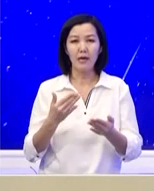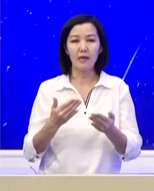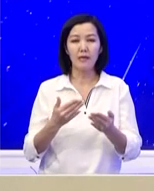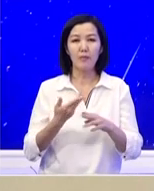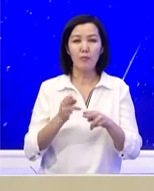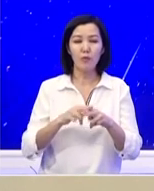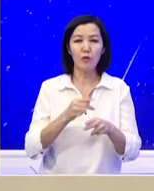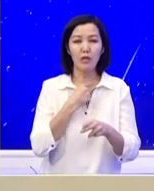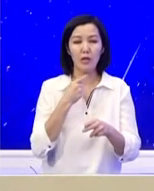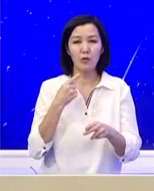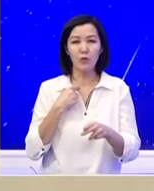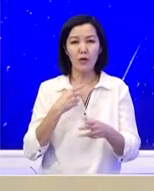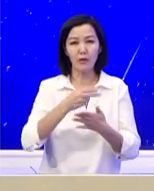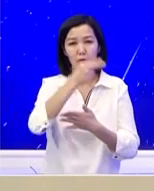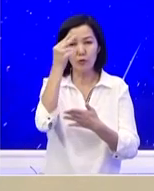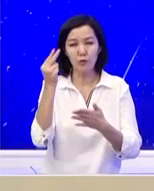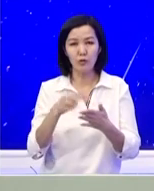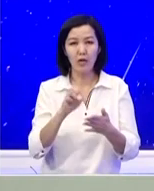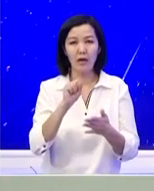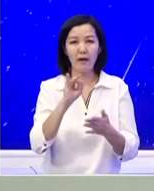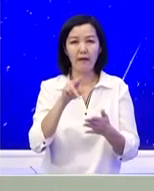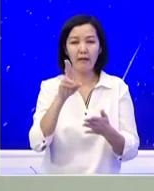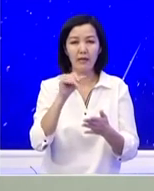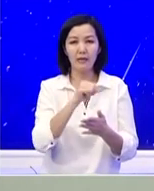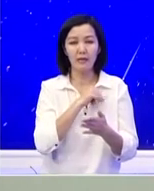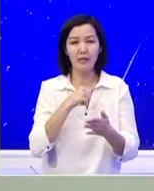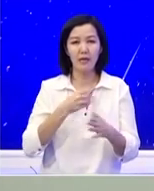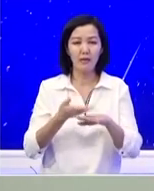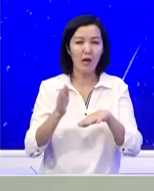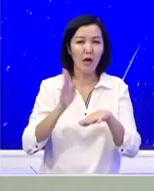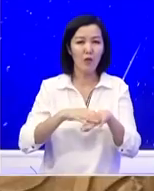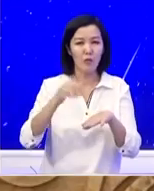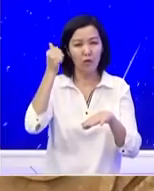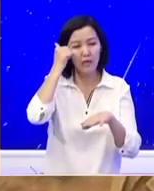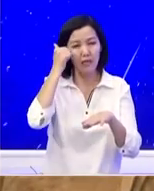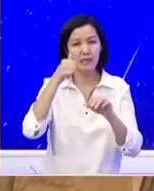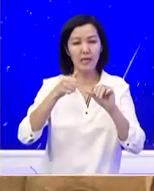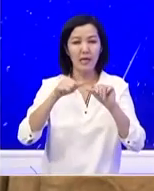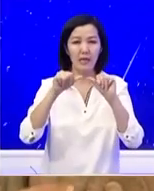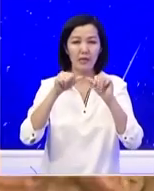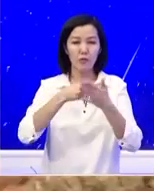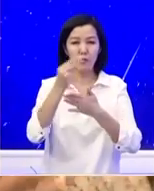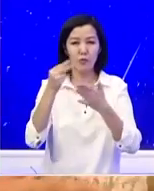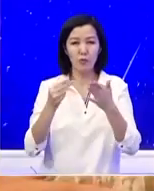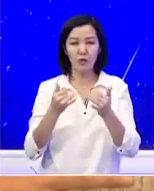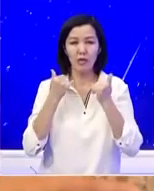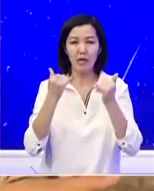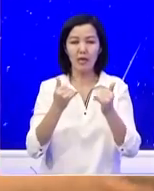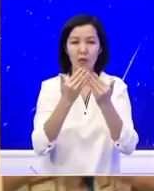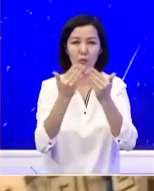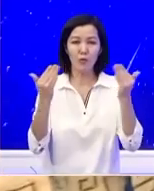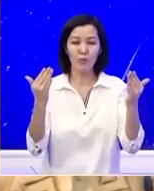Бұл талдықорғандық кәсіпқой суретші Айдар Асқаровтың ауыр естелігі. Көркемөнер галереясында жеңіс күніне орайластырылған